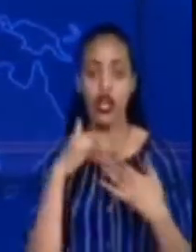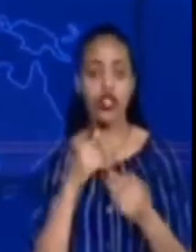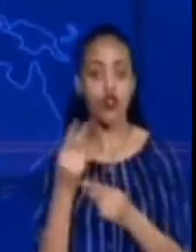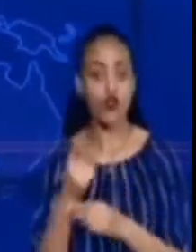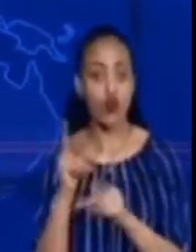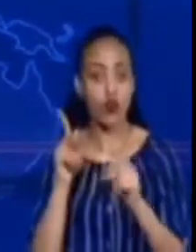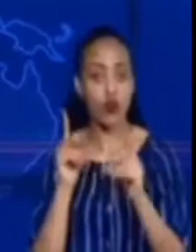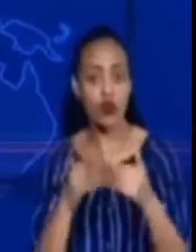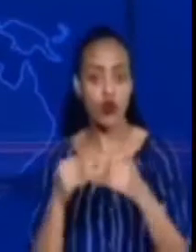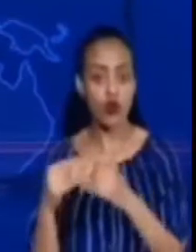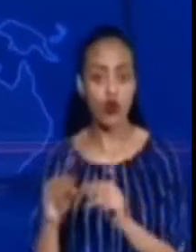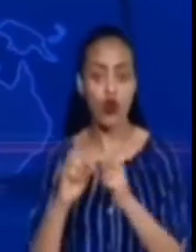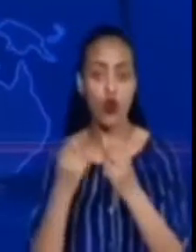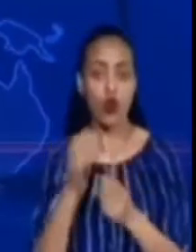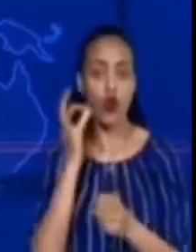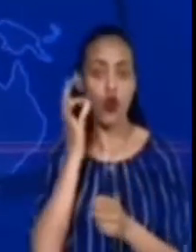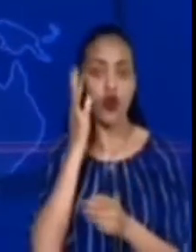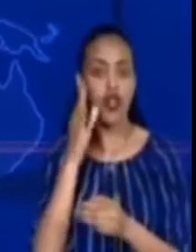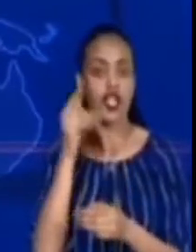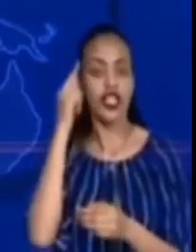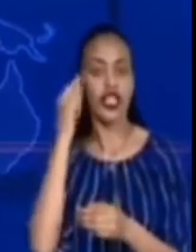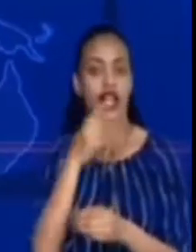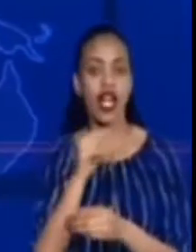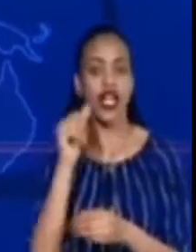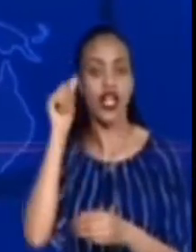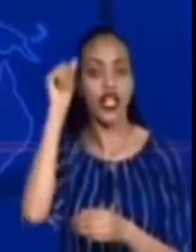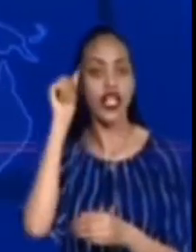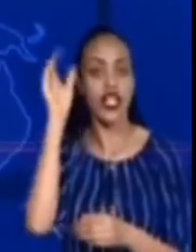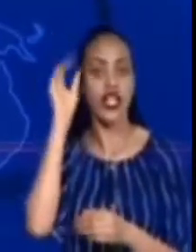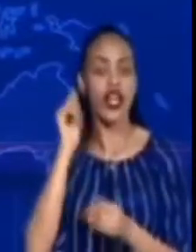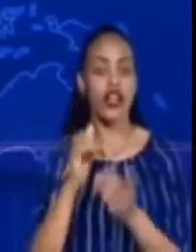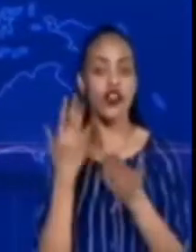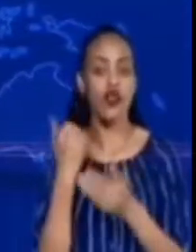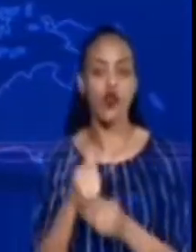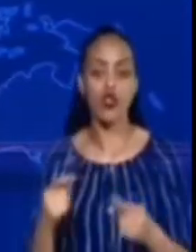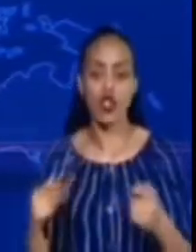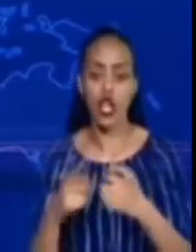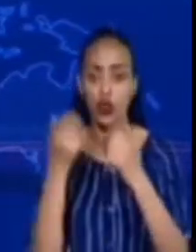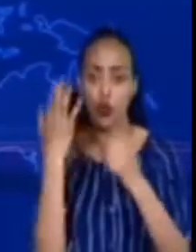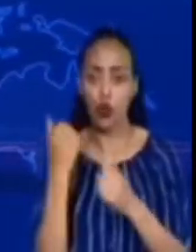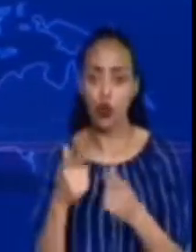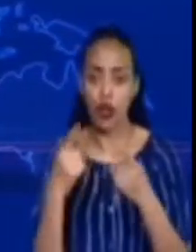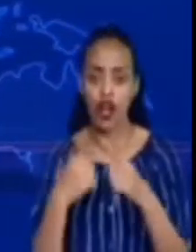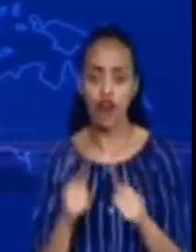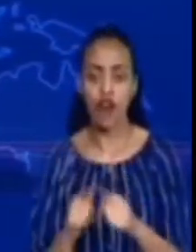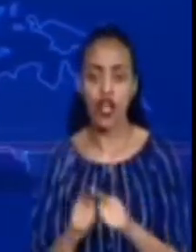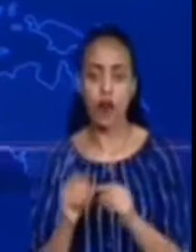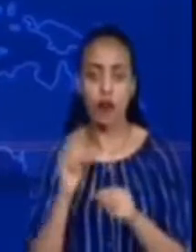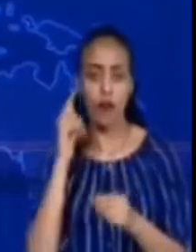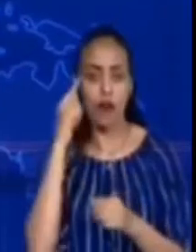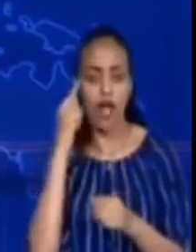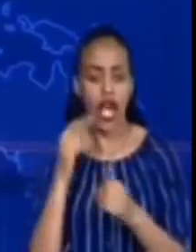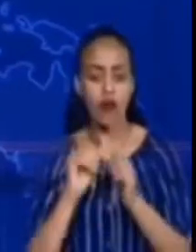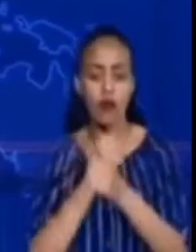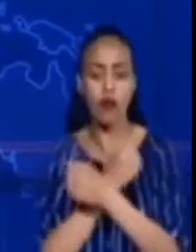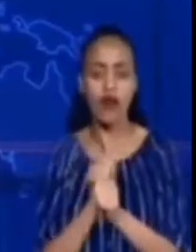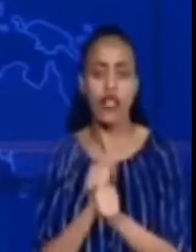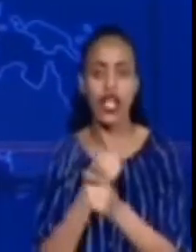ነኝ ያለ ማለት ነው አህመድ ዲን ጀበል እንኳን ሄዶን ይነካው